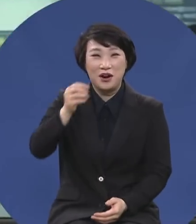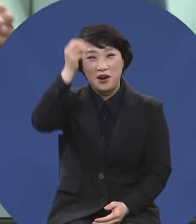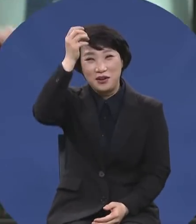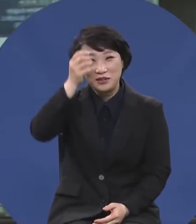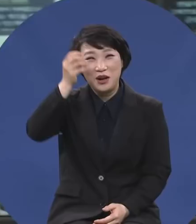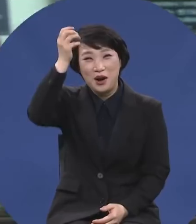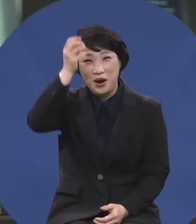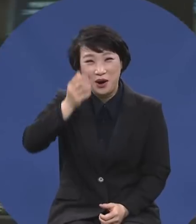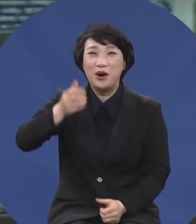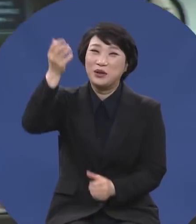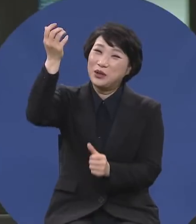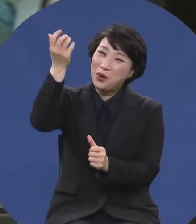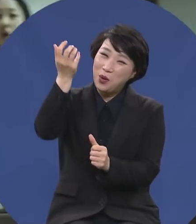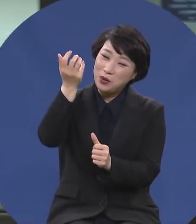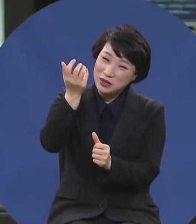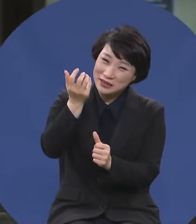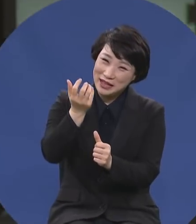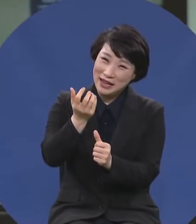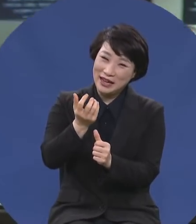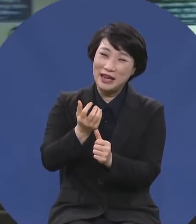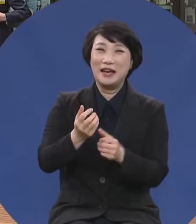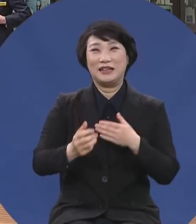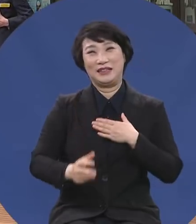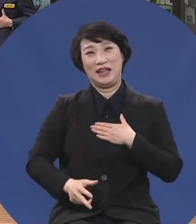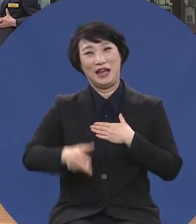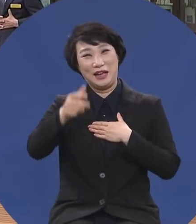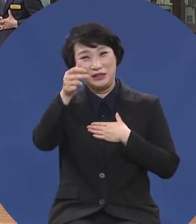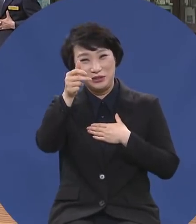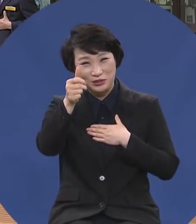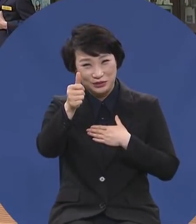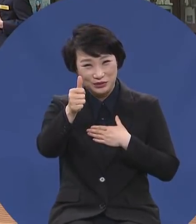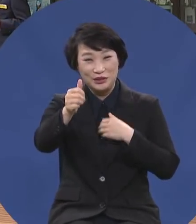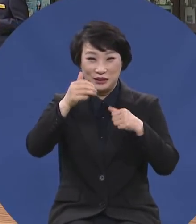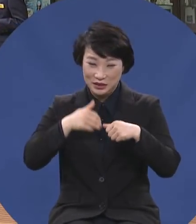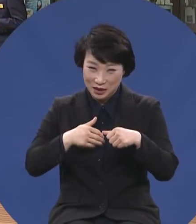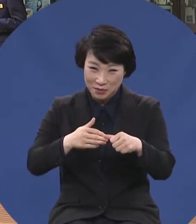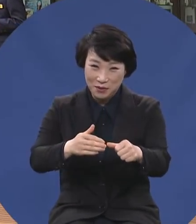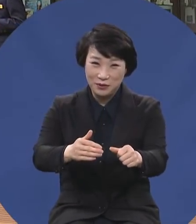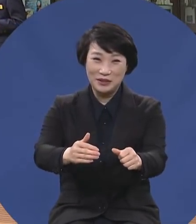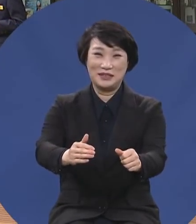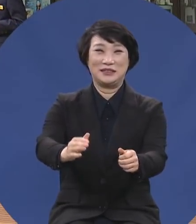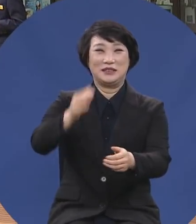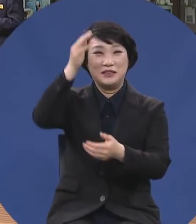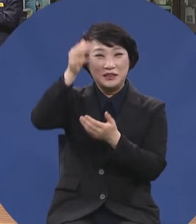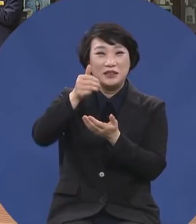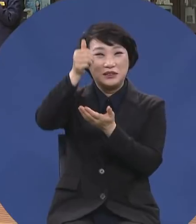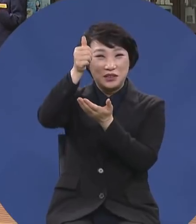오셨네. 성령이 오셨네. 내 주 앞에